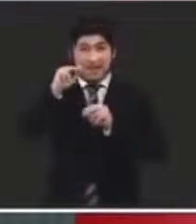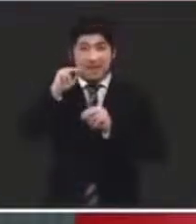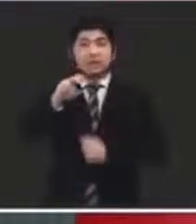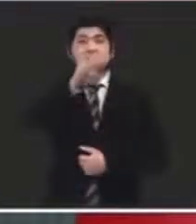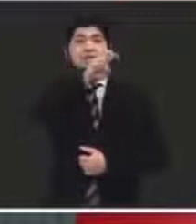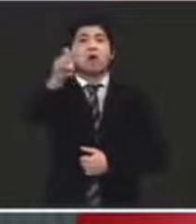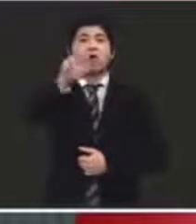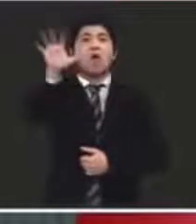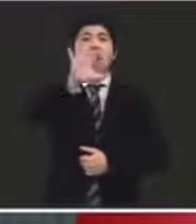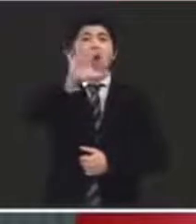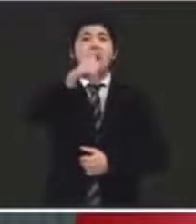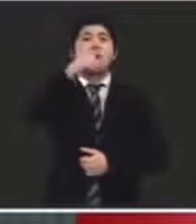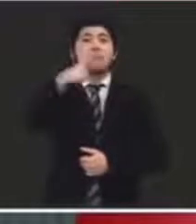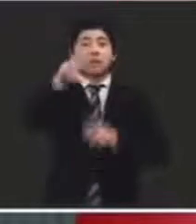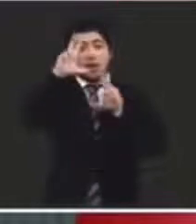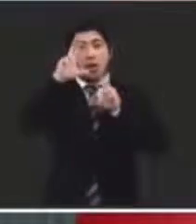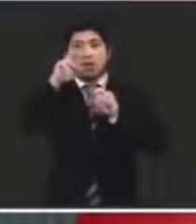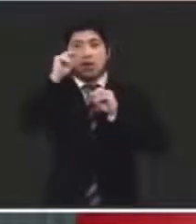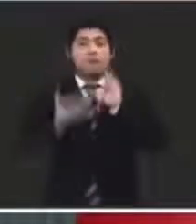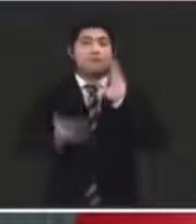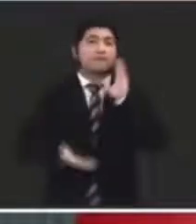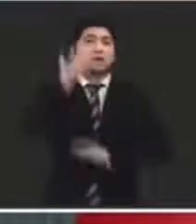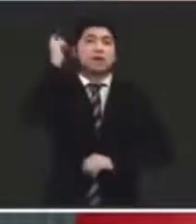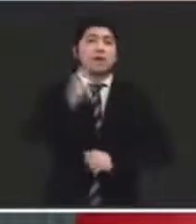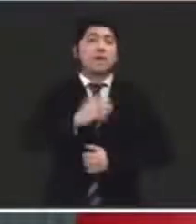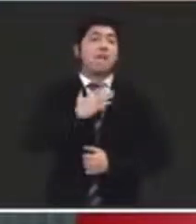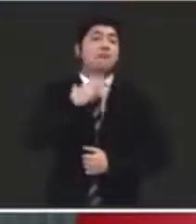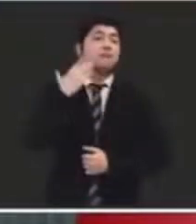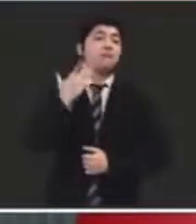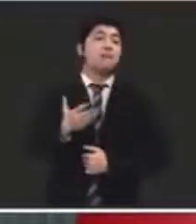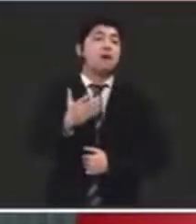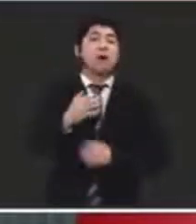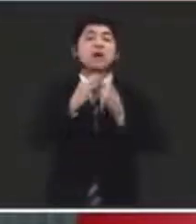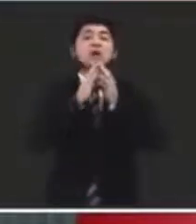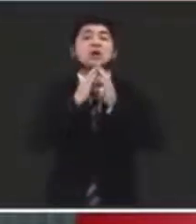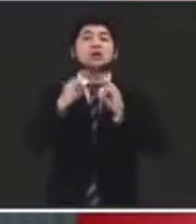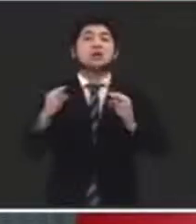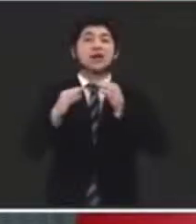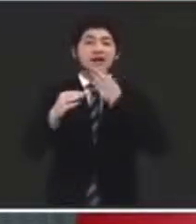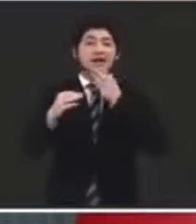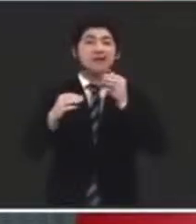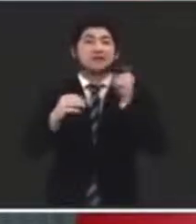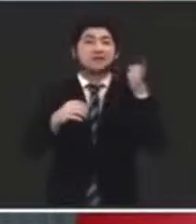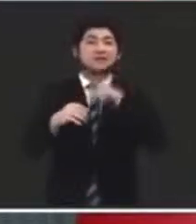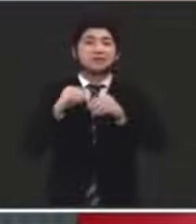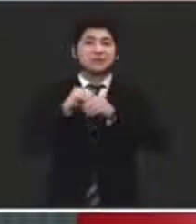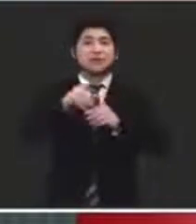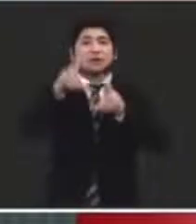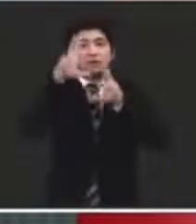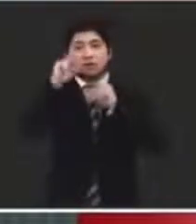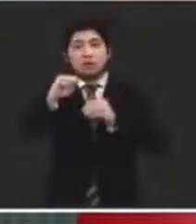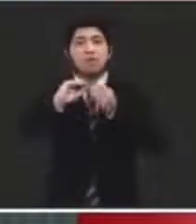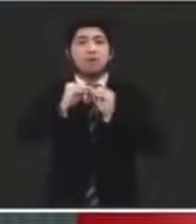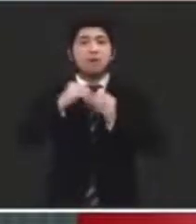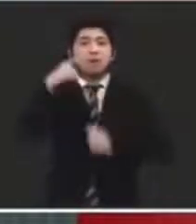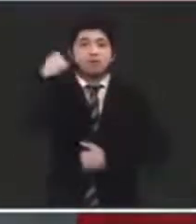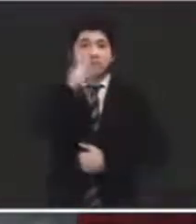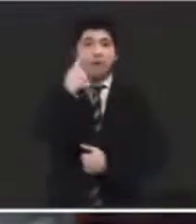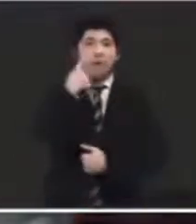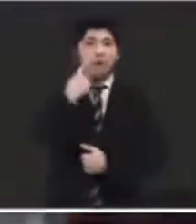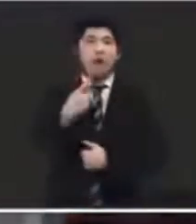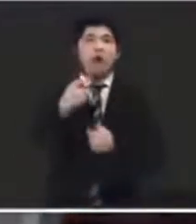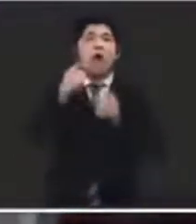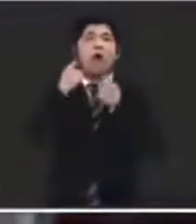850 bin yatağa çıkartarak hiçbir gencimizin barınma sorunu yüzünden